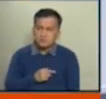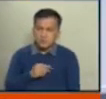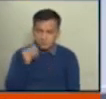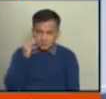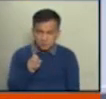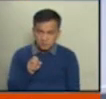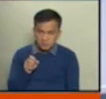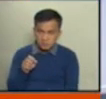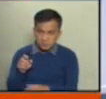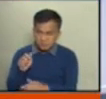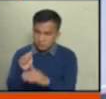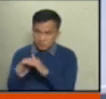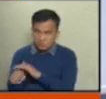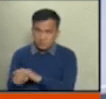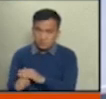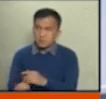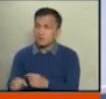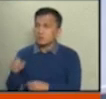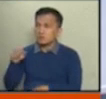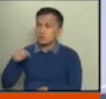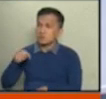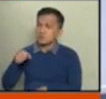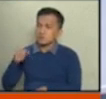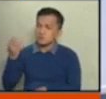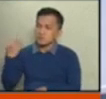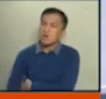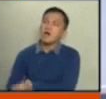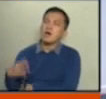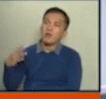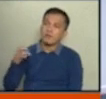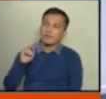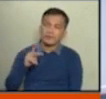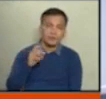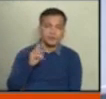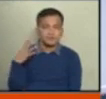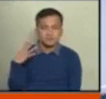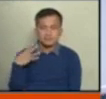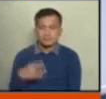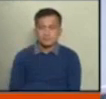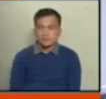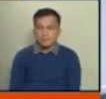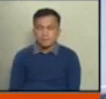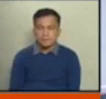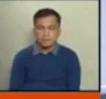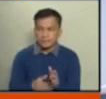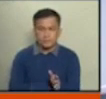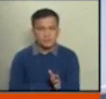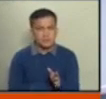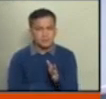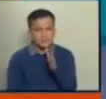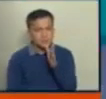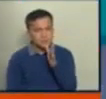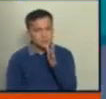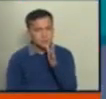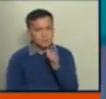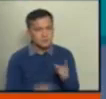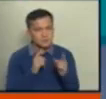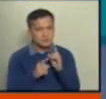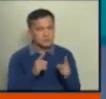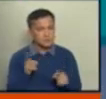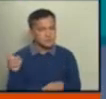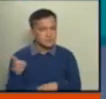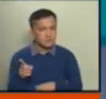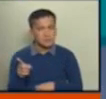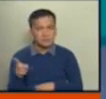pwede dyan na lang sa inyo? Opo, nag-usap po kami dati pa po, last year pa po to sir. Opo. Okay, excuse me ma'am ha. Opo. Nay, nag-usap na pala kayo nitong